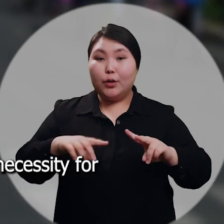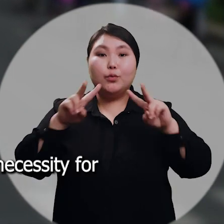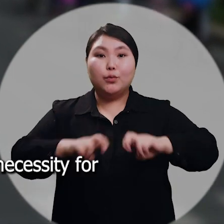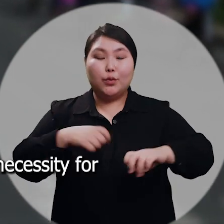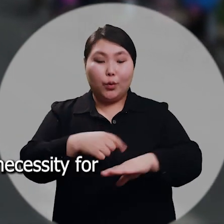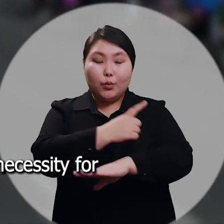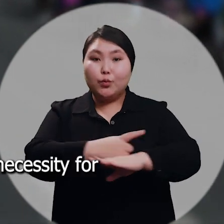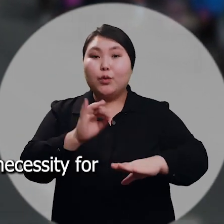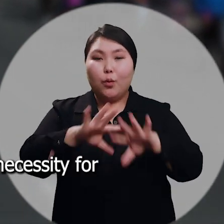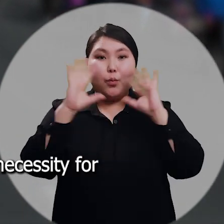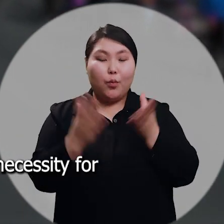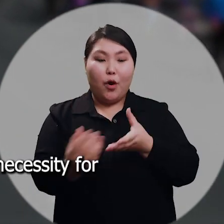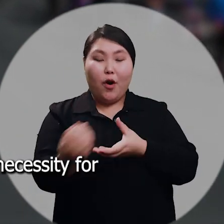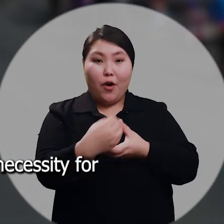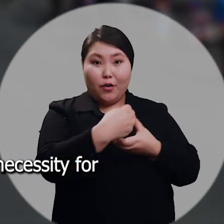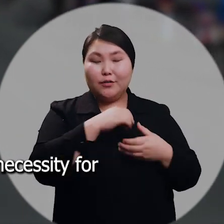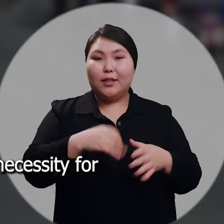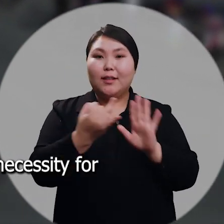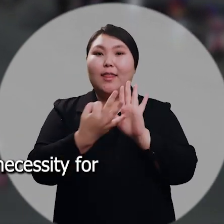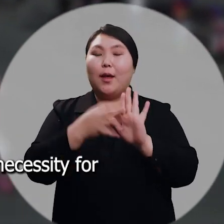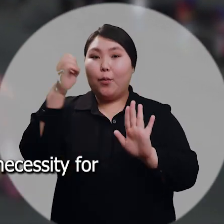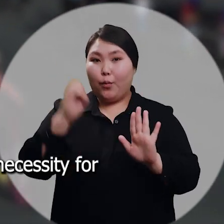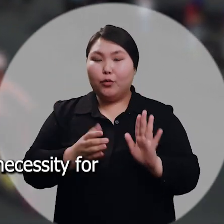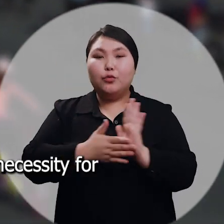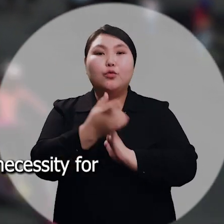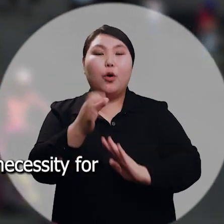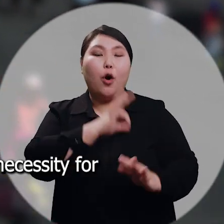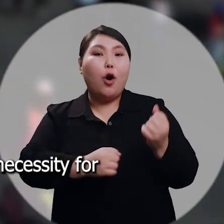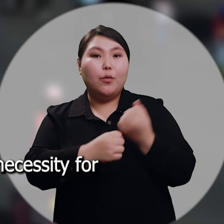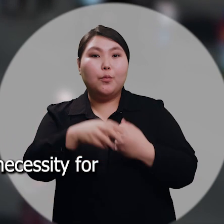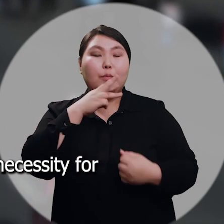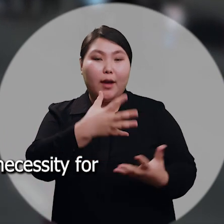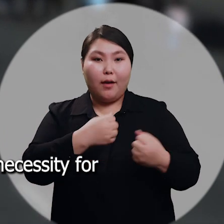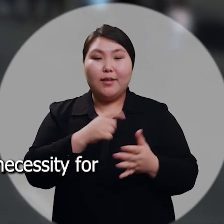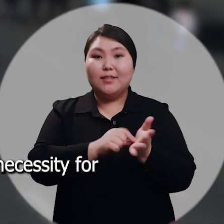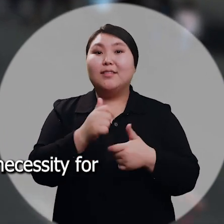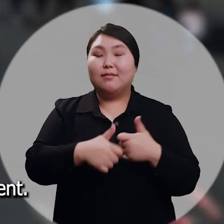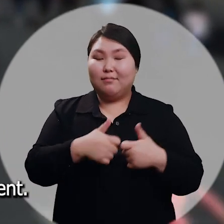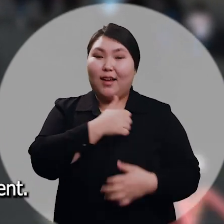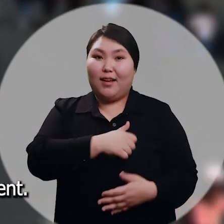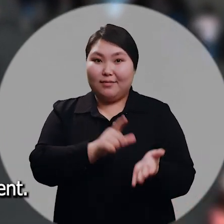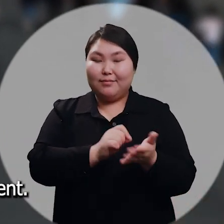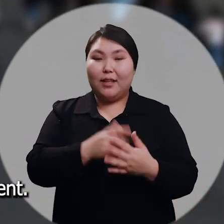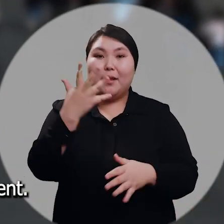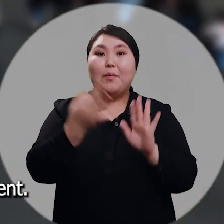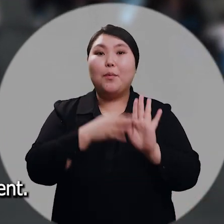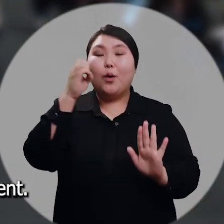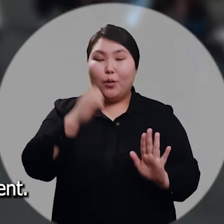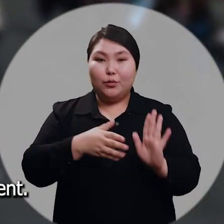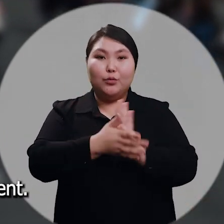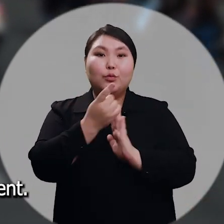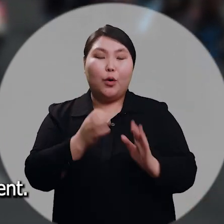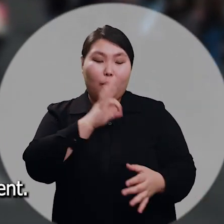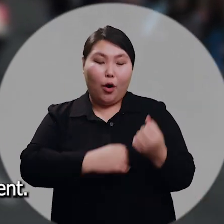Сөдалганын үүрд үнгээр нэд оролцогчдийн далнын наимн хувин түсвийн хүрінг орууллтыйн мэдээлл овох хэрэгцээ шаардлагтай. Тайвэн наимн хувин